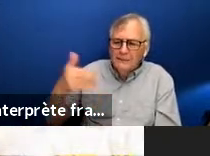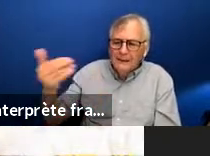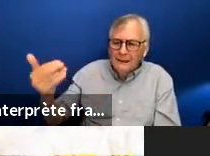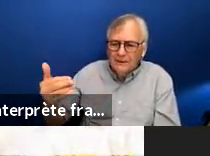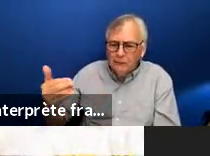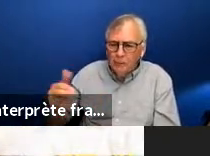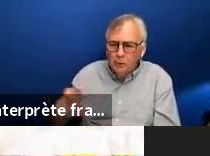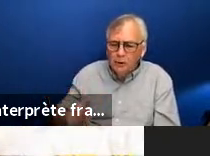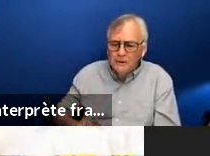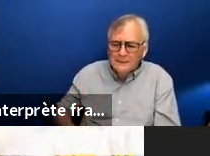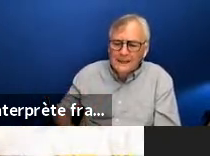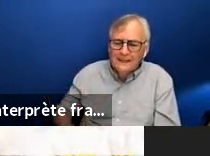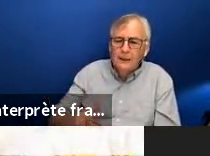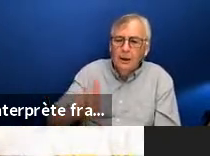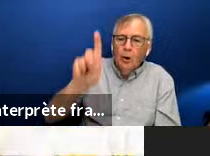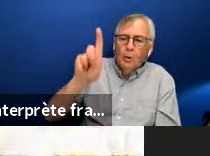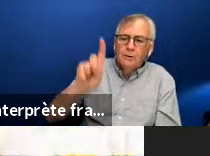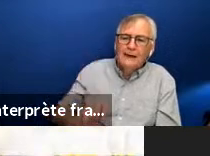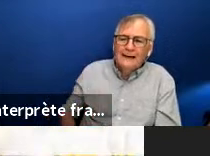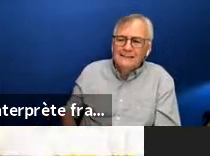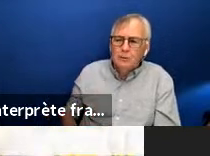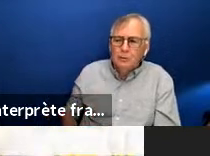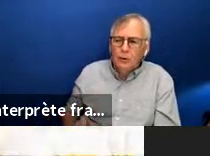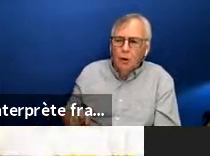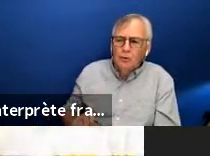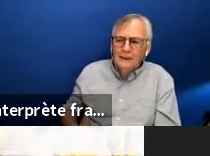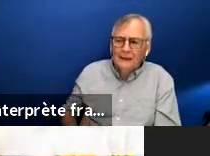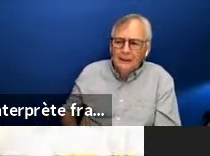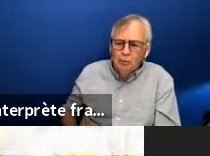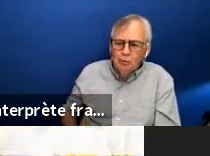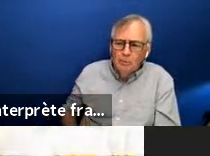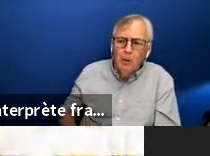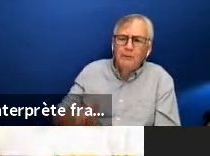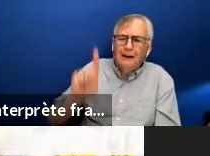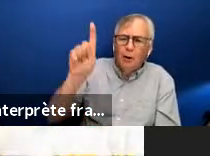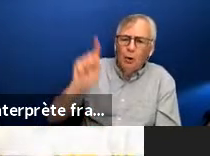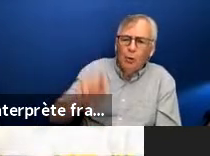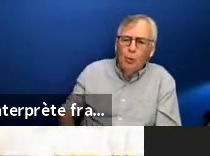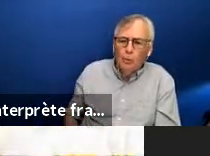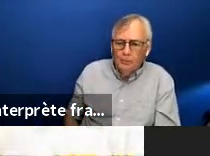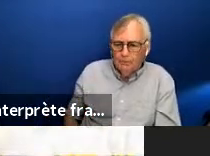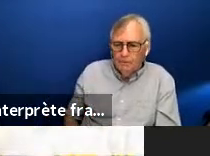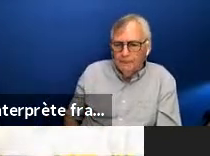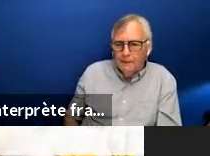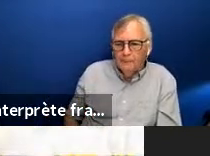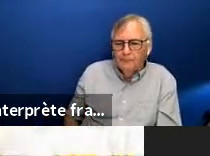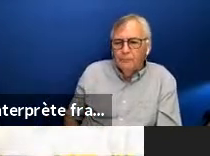veut signifier que la personne va monter un escalier, on trace un trait du bas vers le haut.